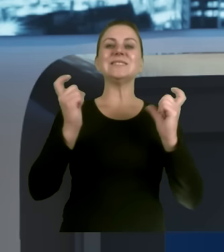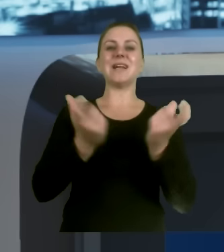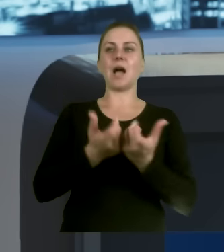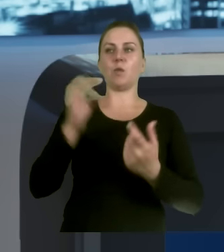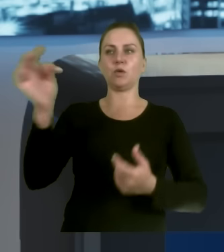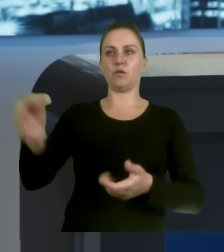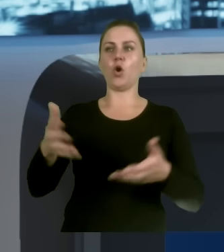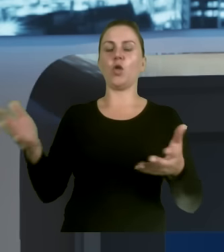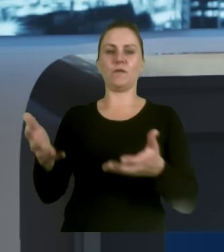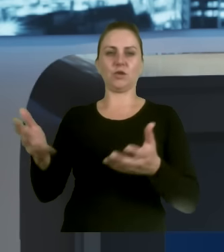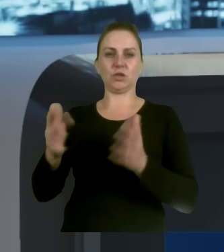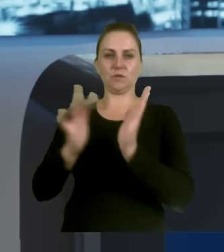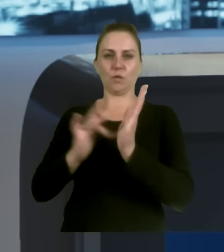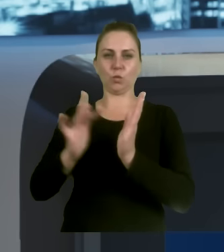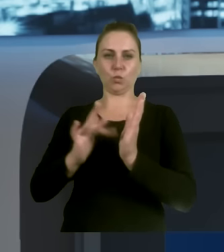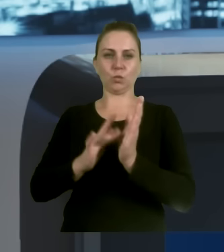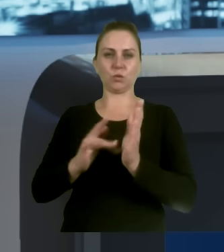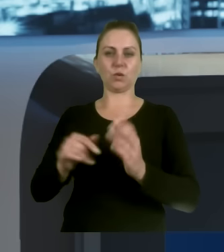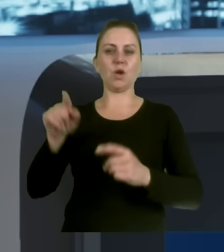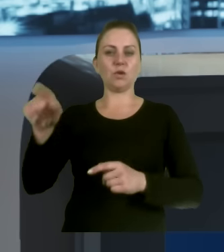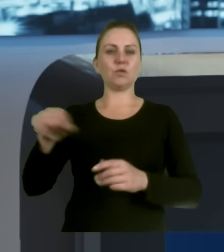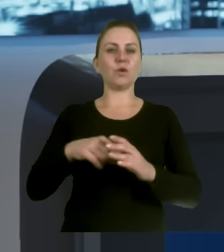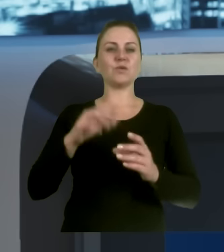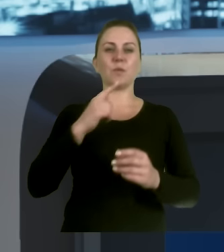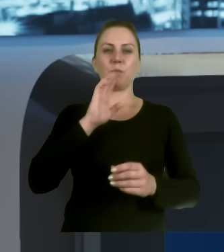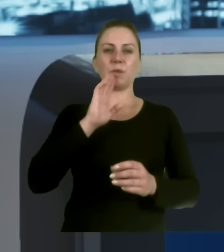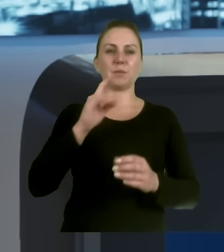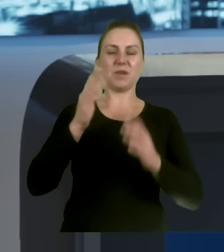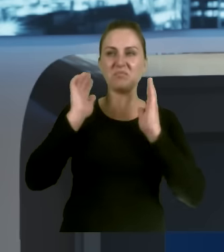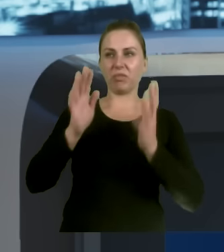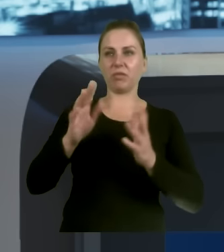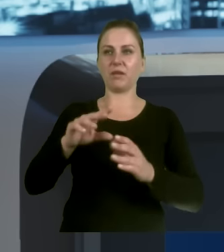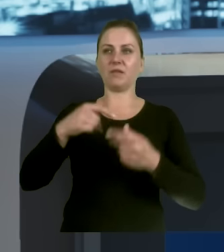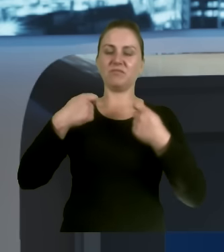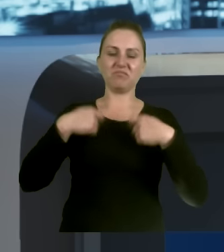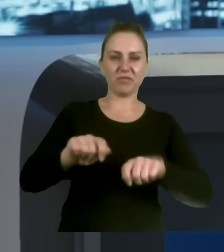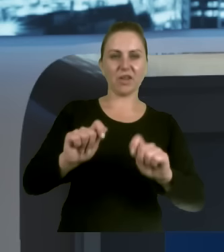się naliczy. To są wasale, kosmopolici